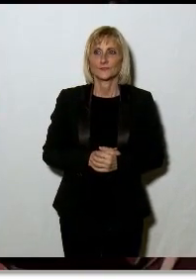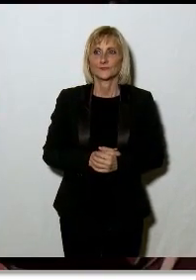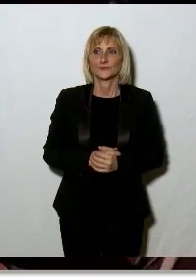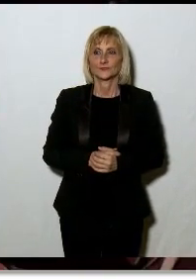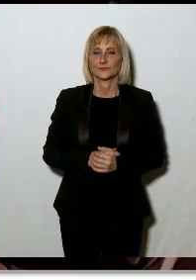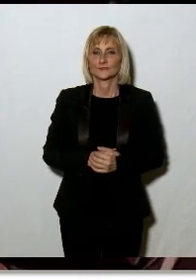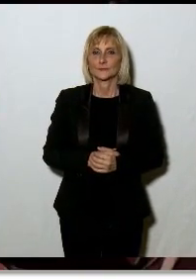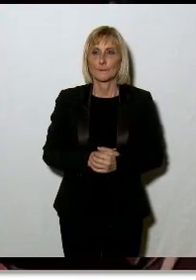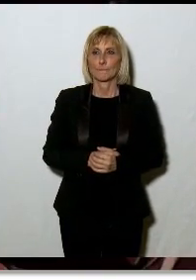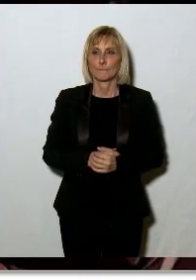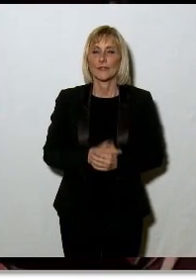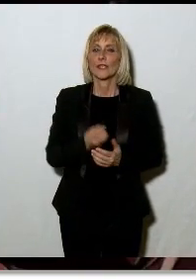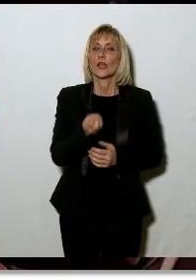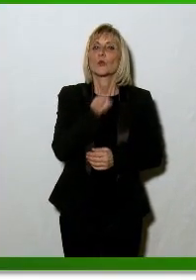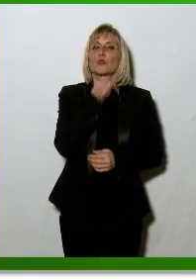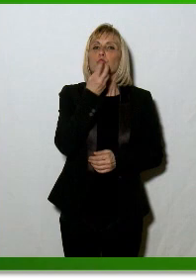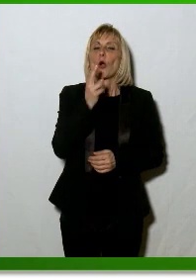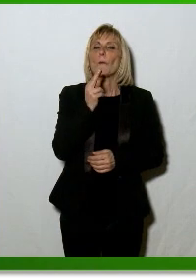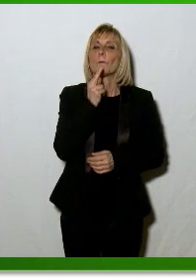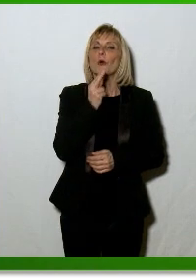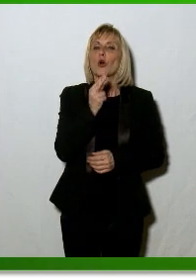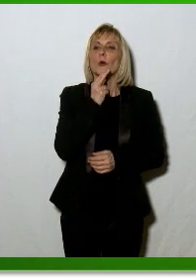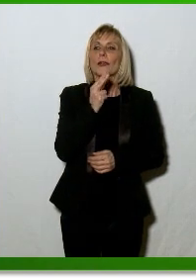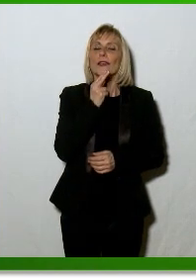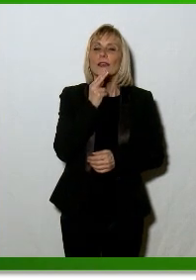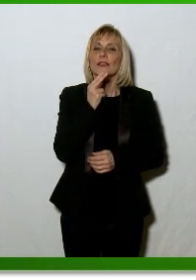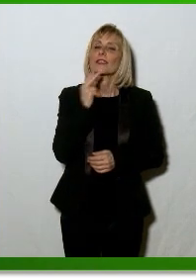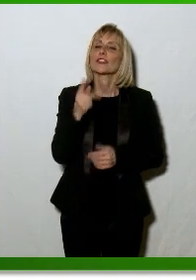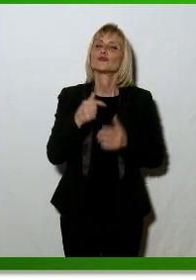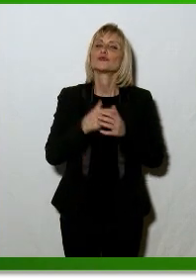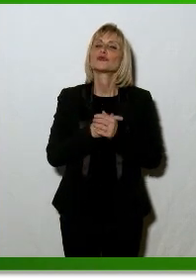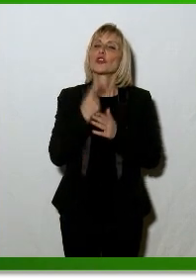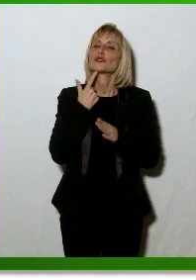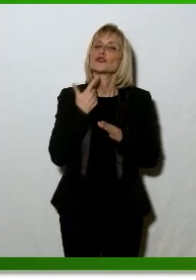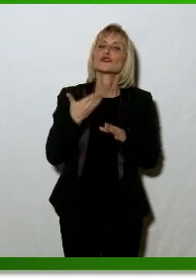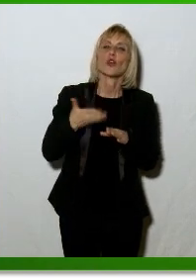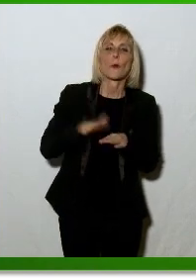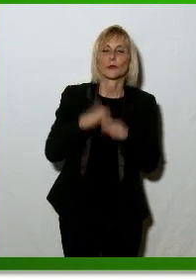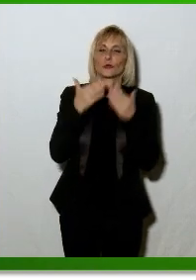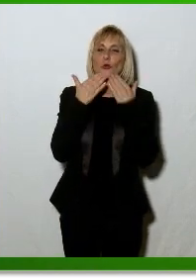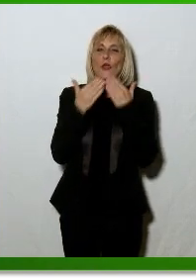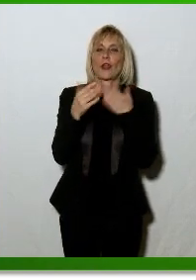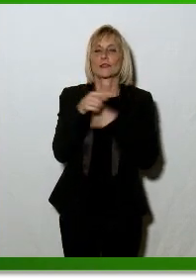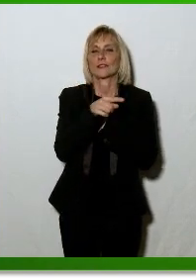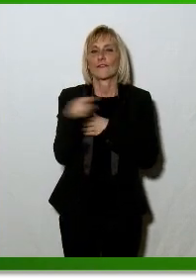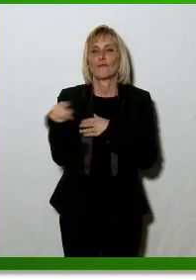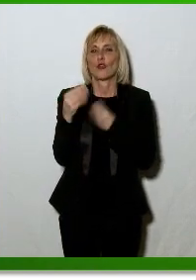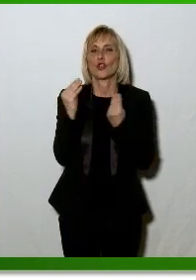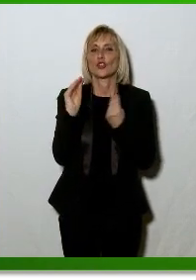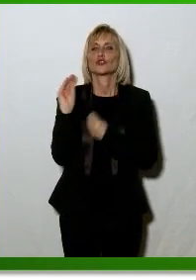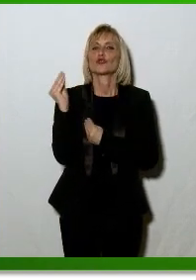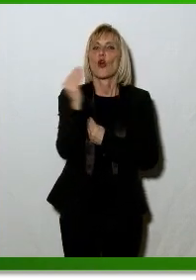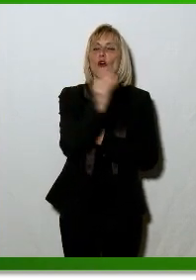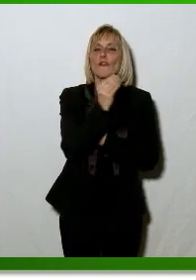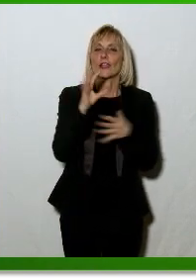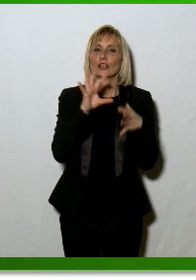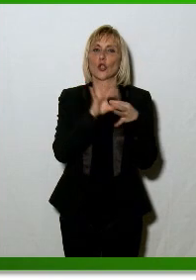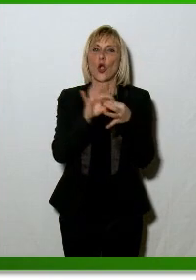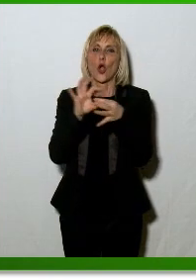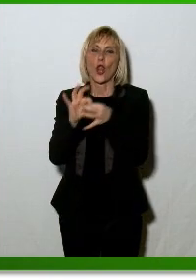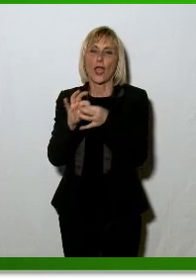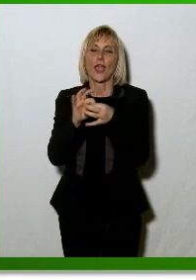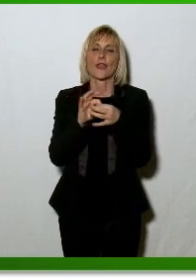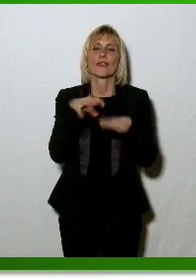voi buon pomeriggio e soprattutto grazie a voi giovani colleghi